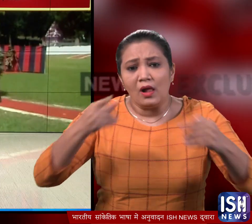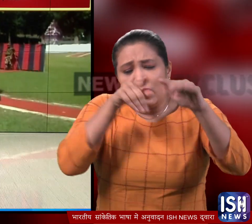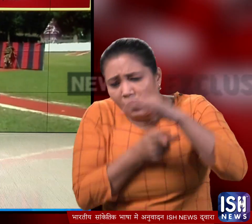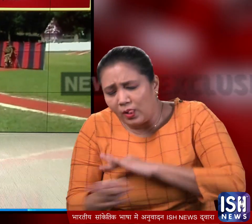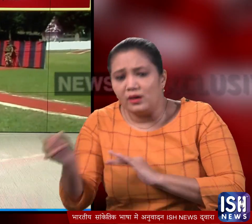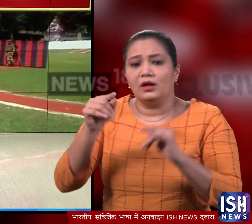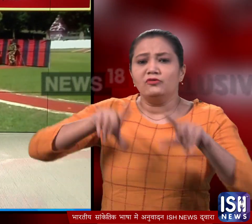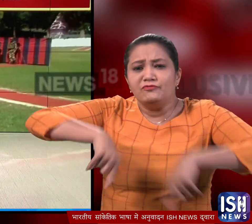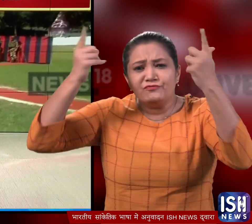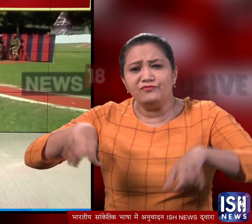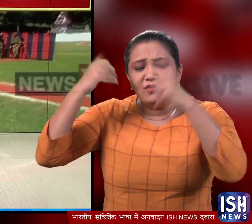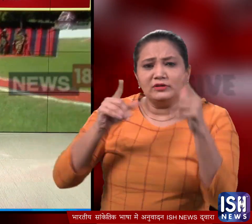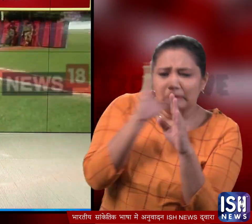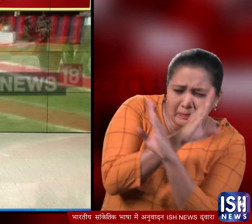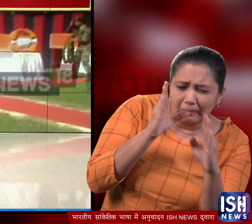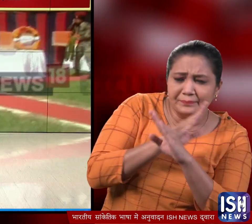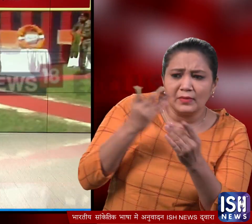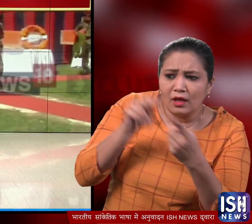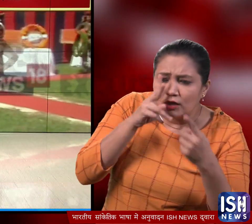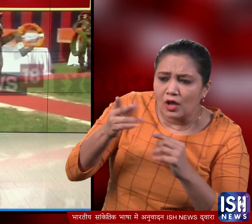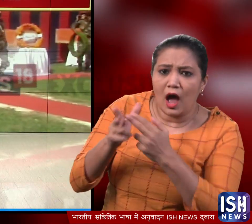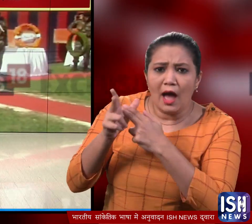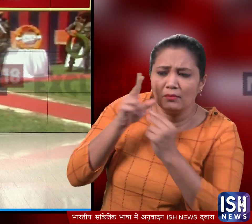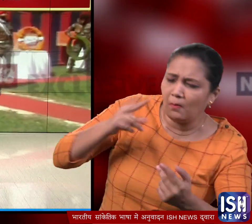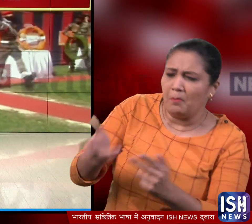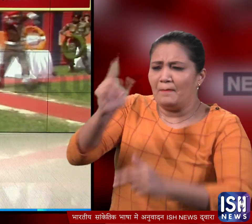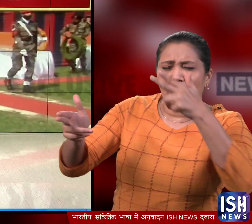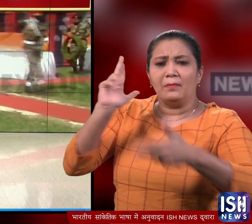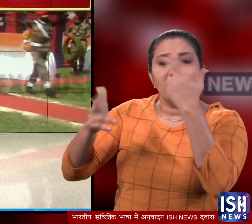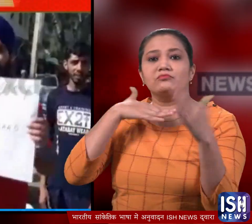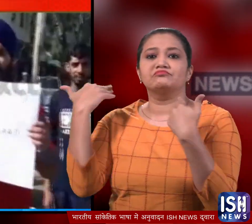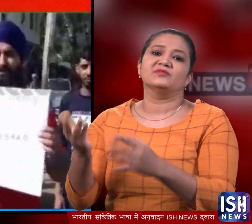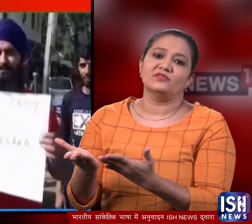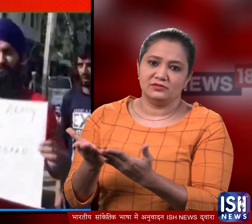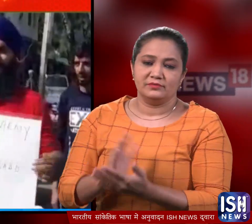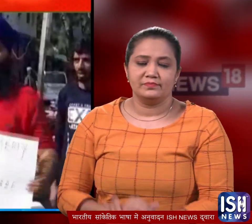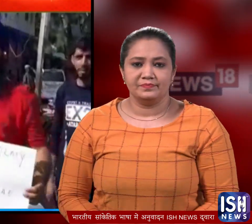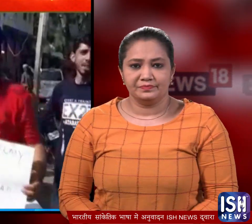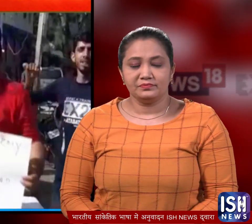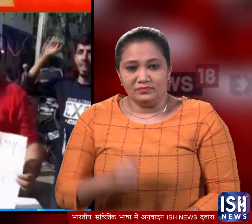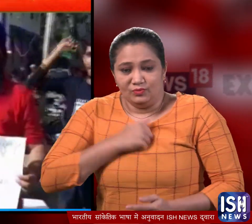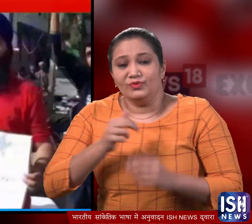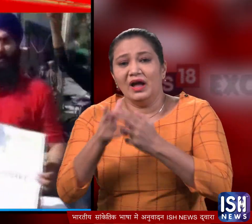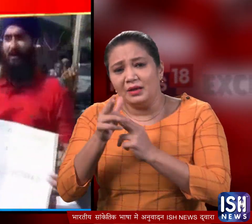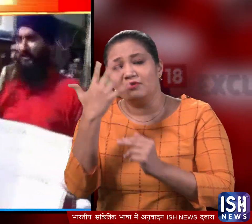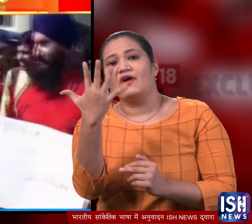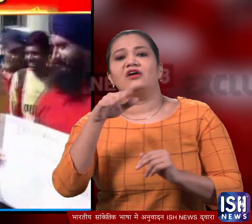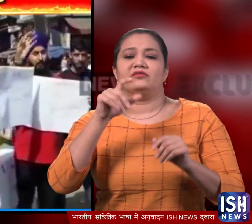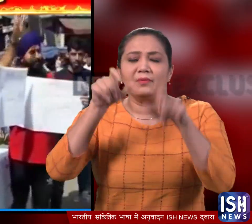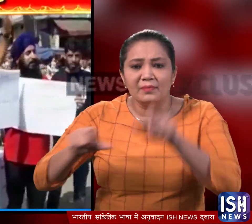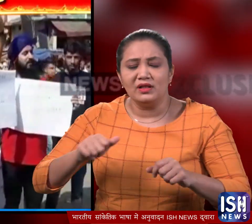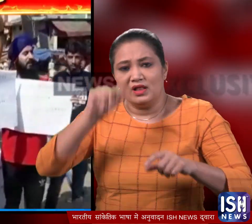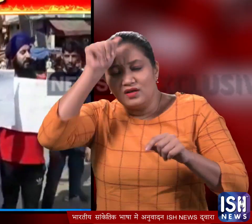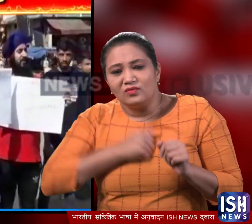थे, जो जंगल में छिप गए थे और उन्होंने मौका मिलते ही जवानों पर हमला कर दिया था, जिसमें भारतीय सेना के 5 जवानों